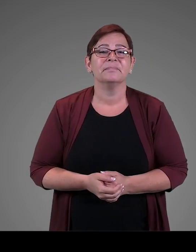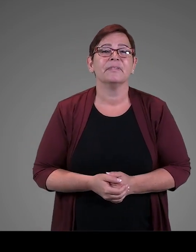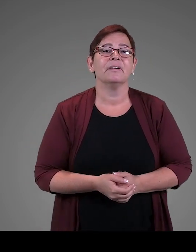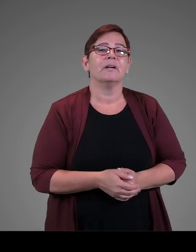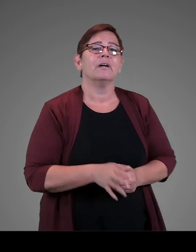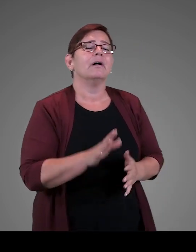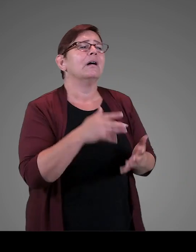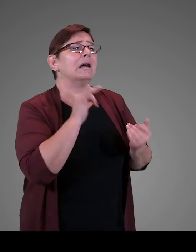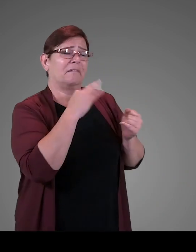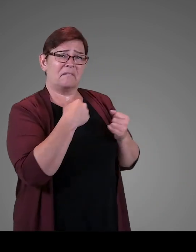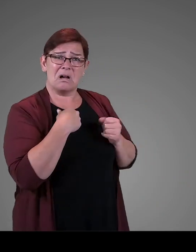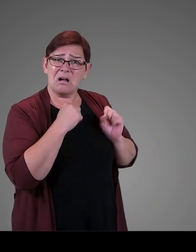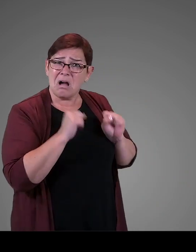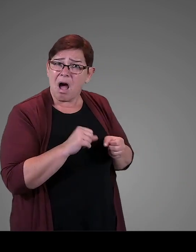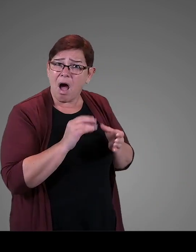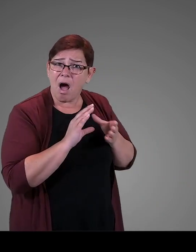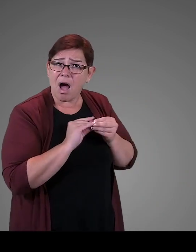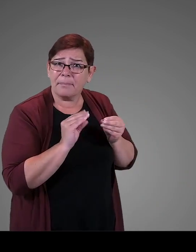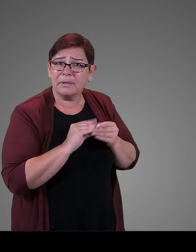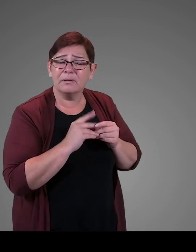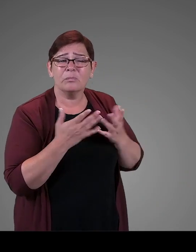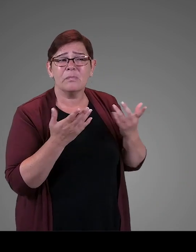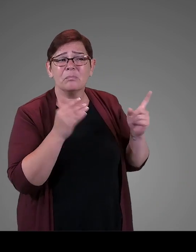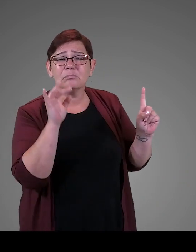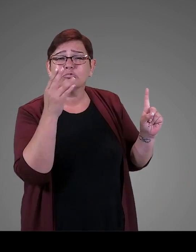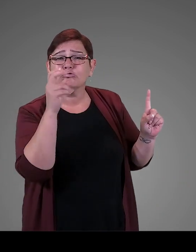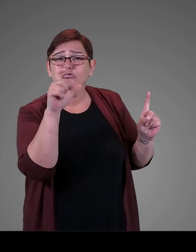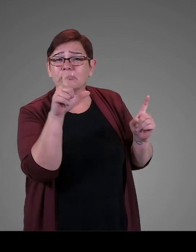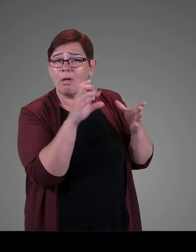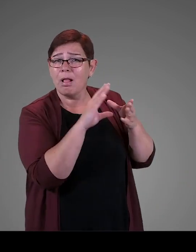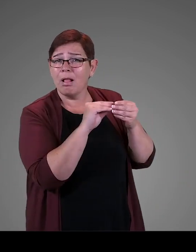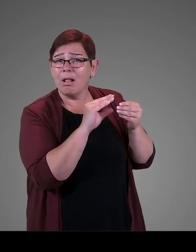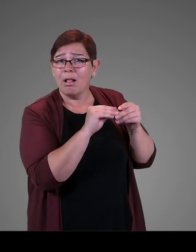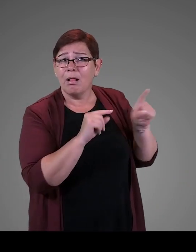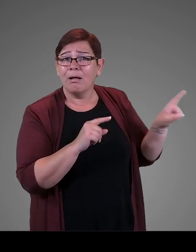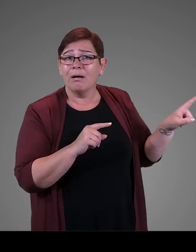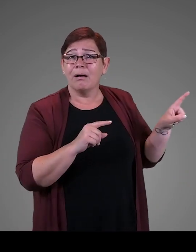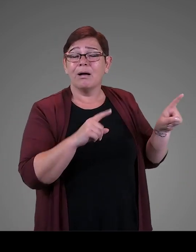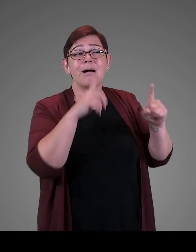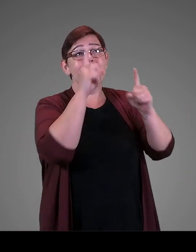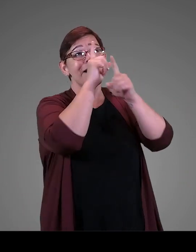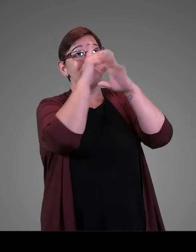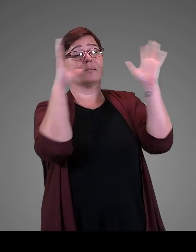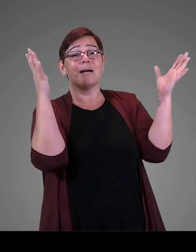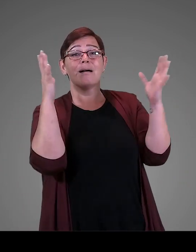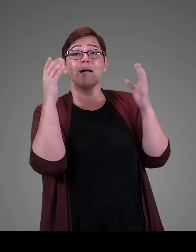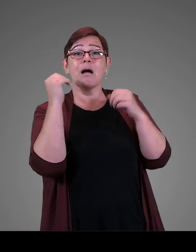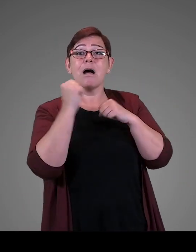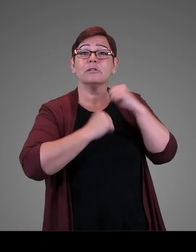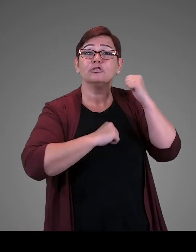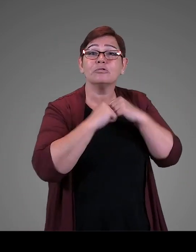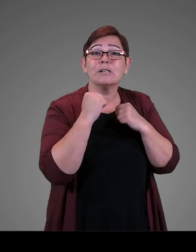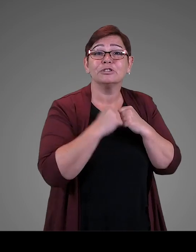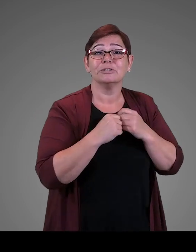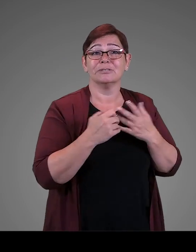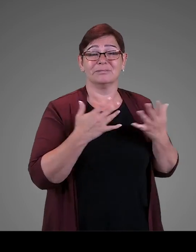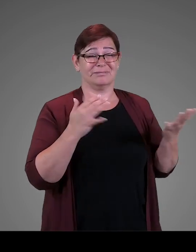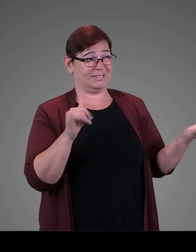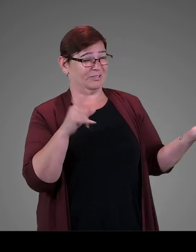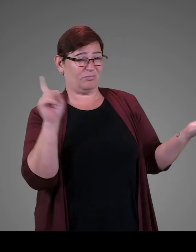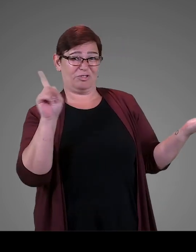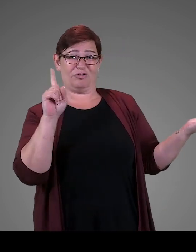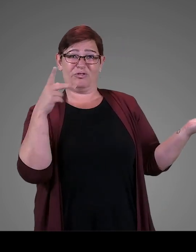Ben, si je peux juste intervenir un peu sur ce que Michel disait et cette idée-là aussi que tu viens d'apporter sur l'idée de construction,